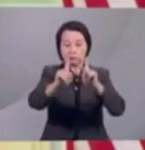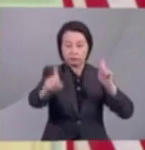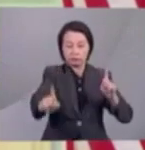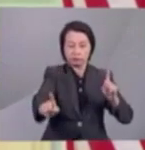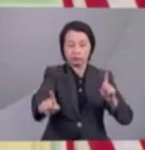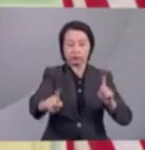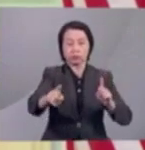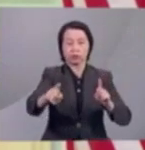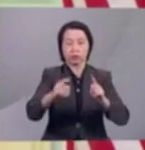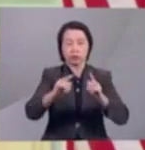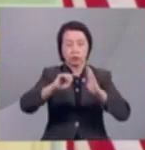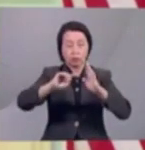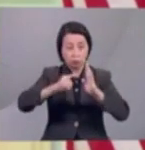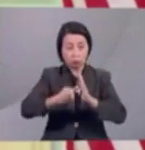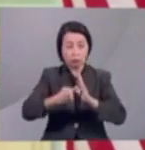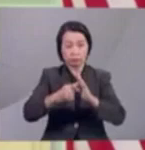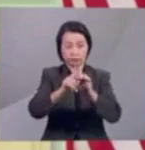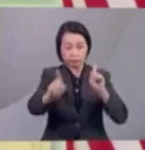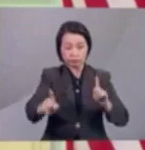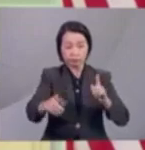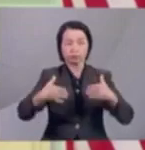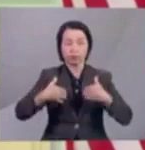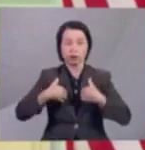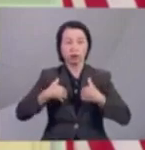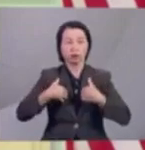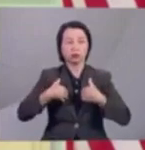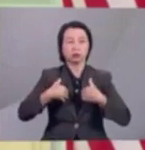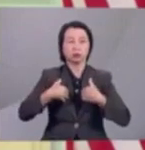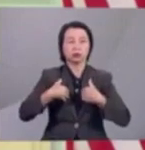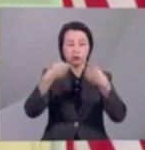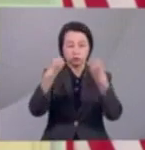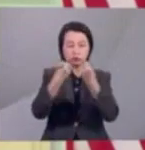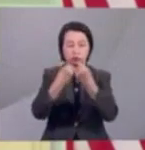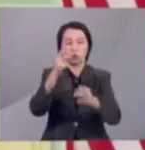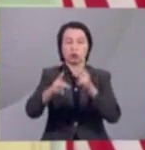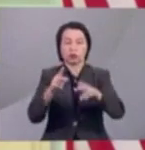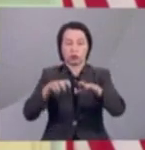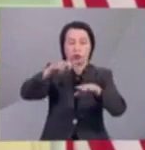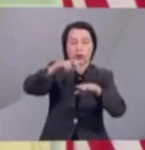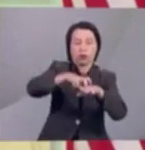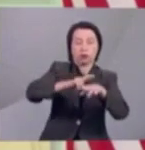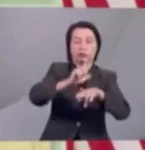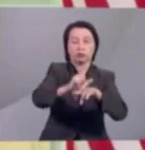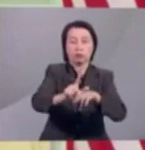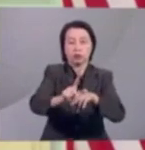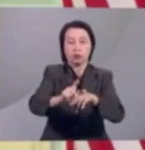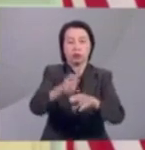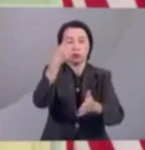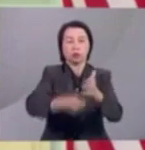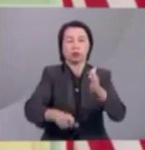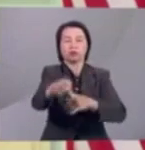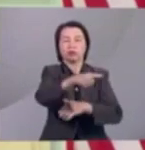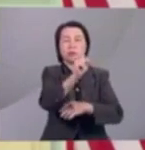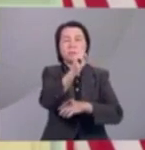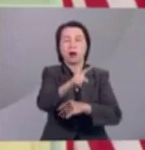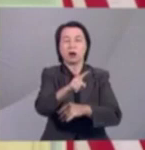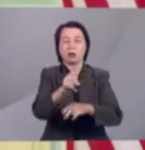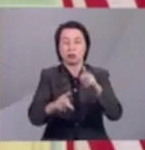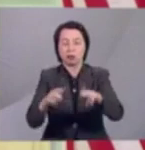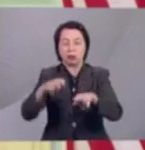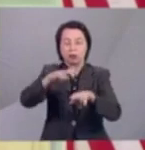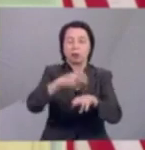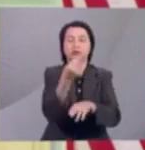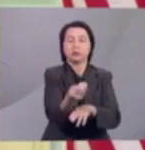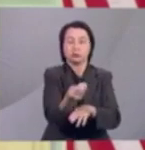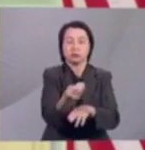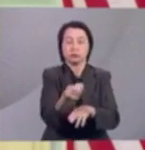distancing dilaksanakan, terdapat pengurangan dari segi jumlah penumpang. Ini meningkatkan kos mereka. Kos ini bukan saja